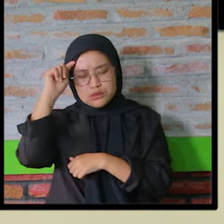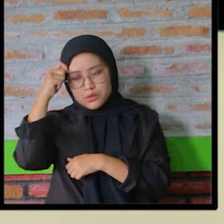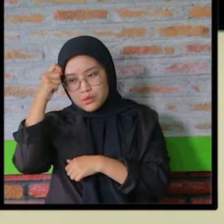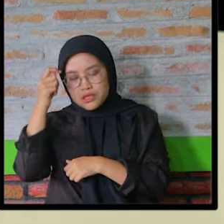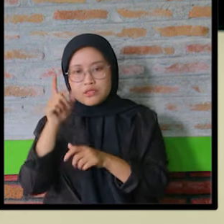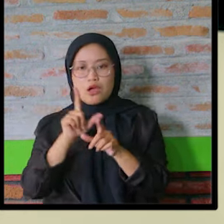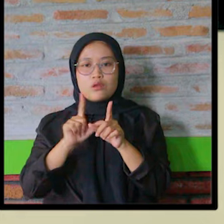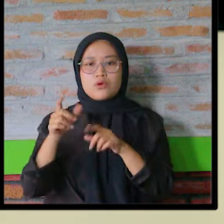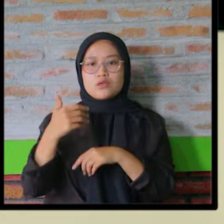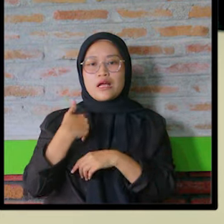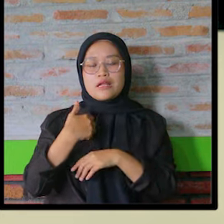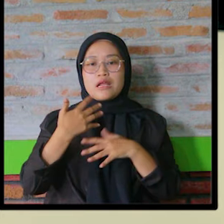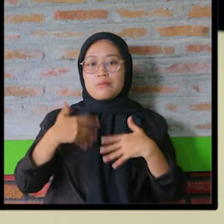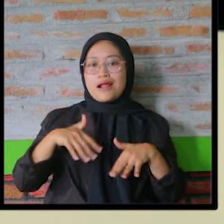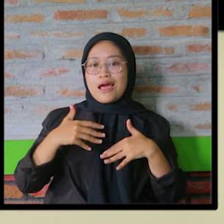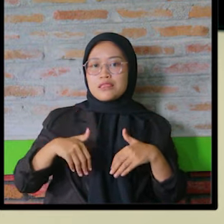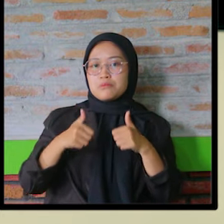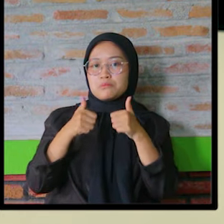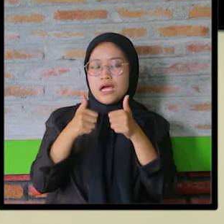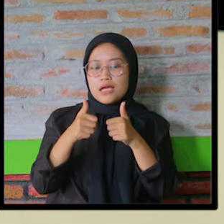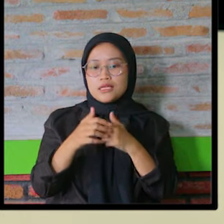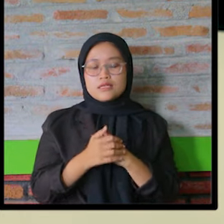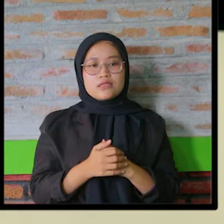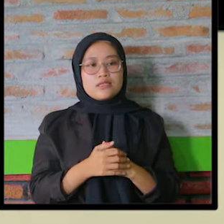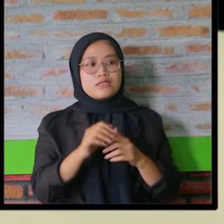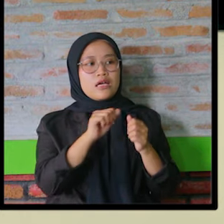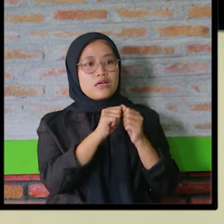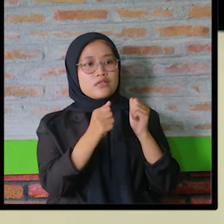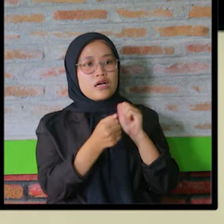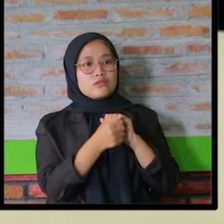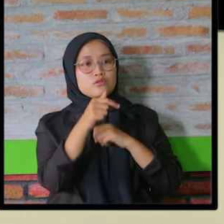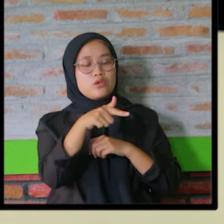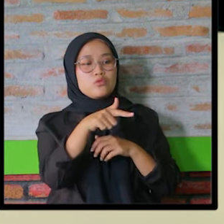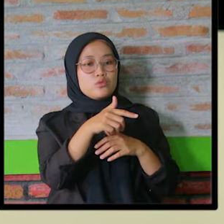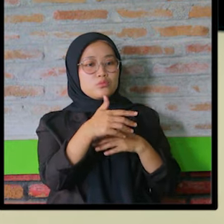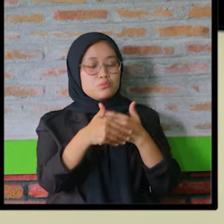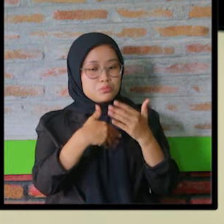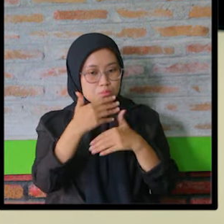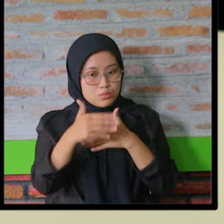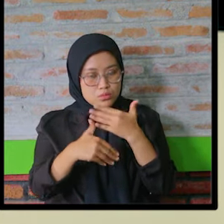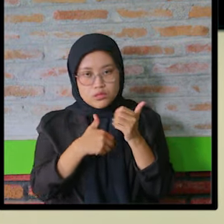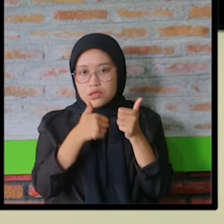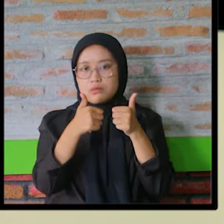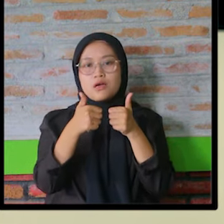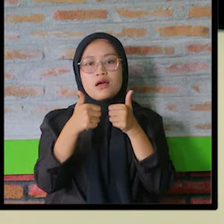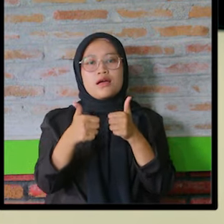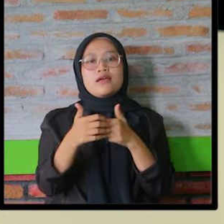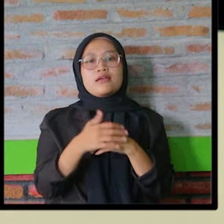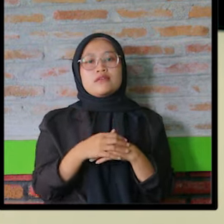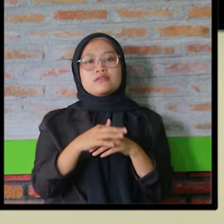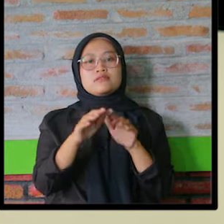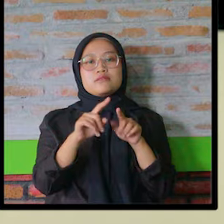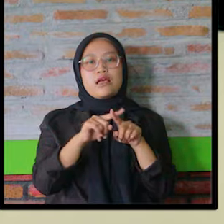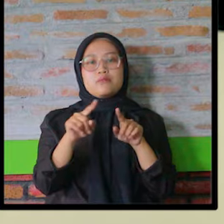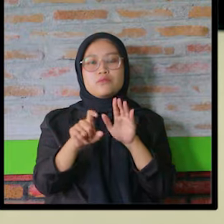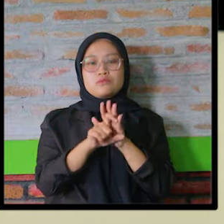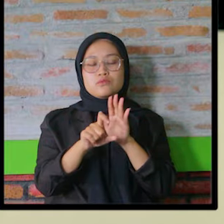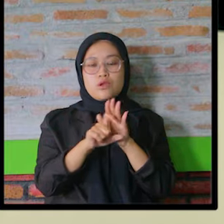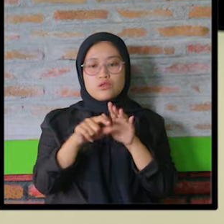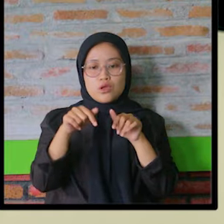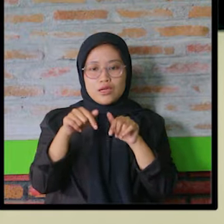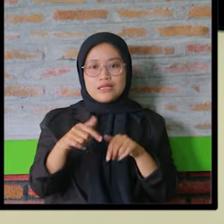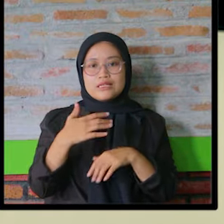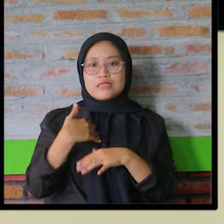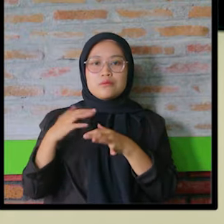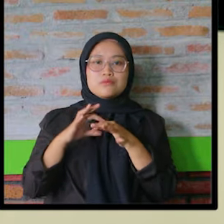baik yang kasus-kasus itu berjalan dengan baik G yang misalnya selama ini saya Sinergi dengan Sigap itu